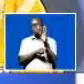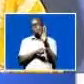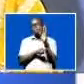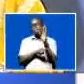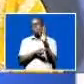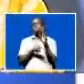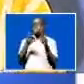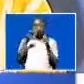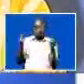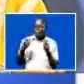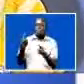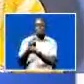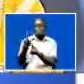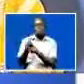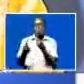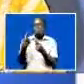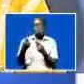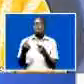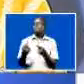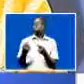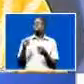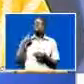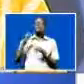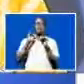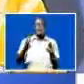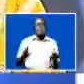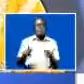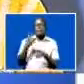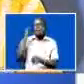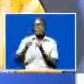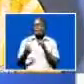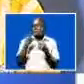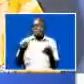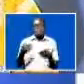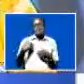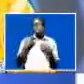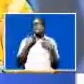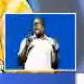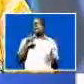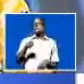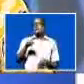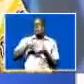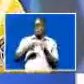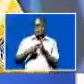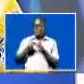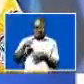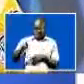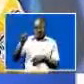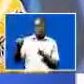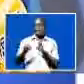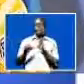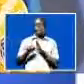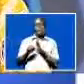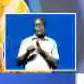na nyele huchani, akasema ukipika huivishi. Mm-hmm. Kisha kwa mwisho akwambia usinitaje, basi jua yeye ndo alosema.